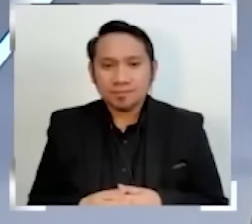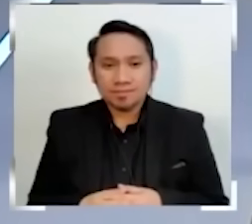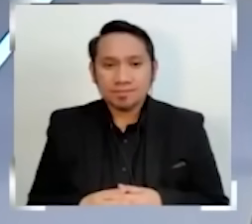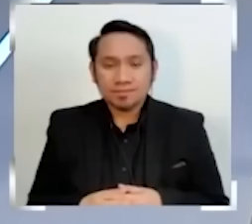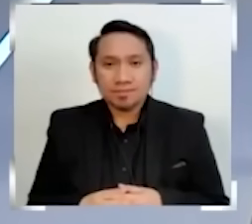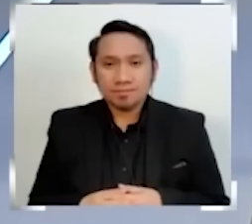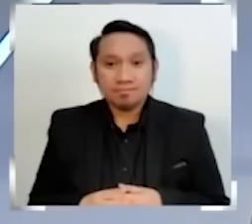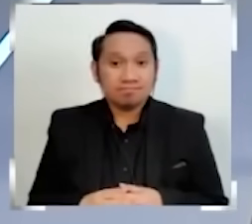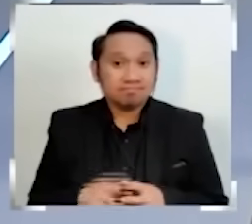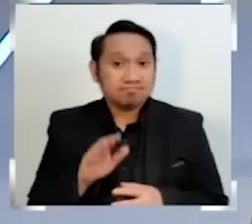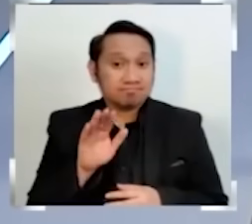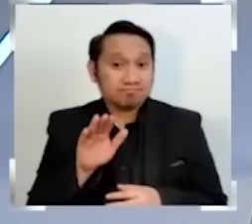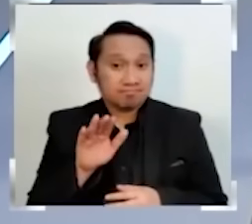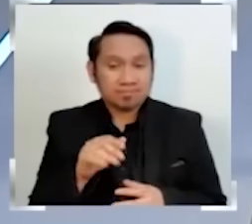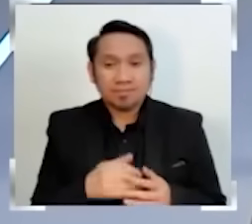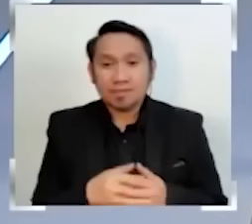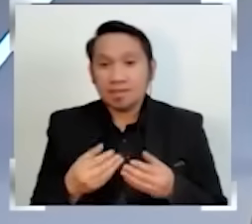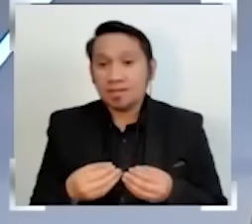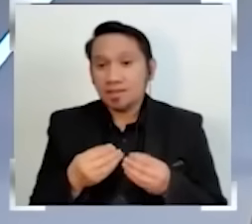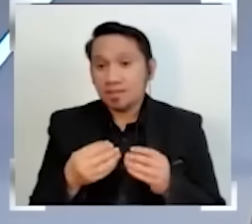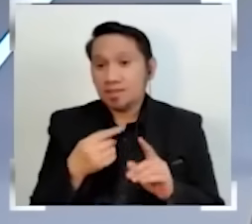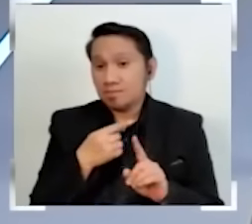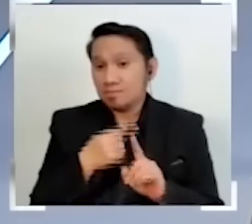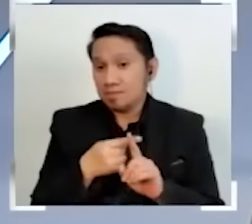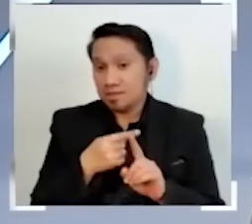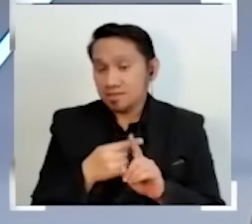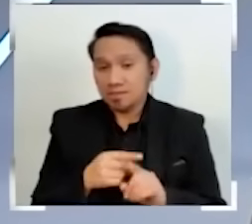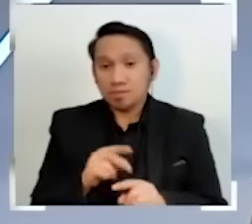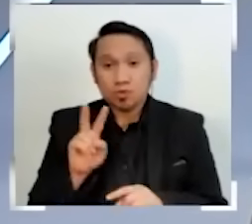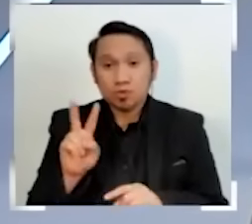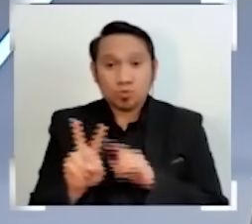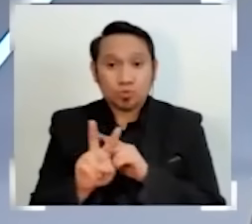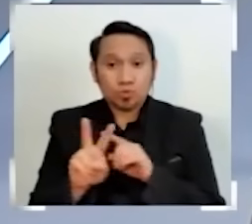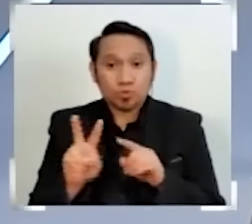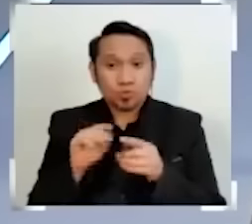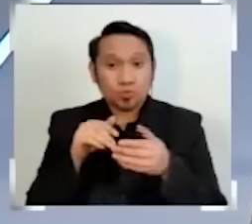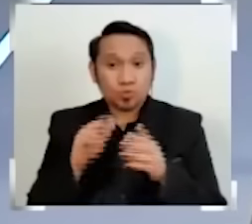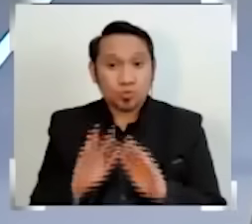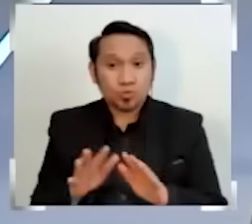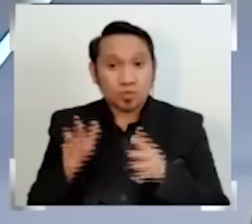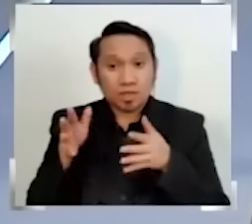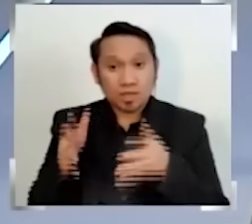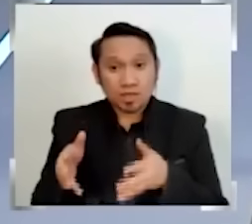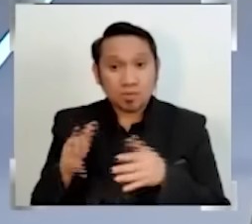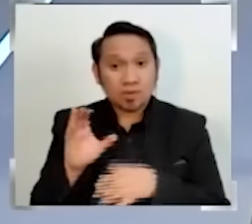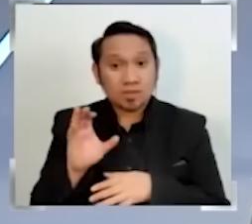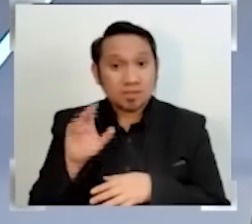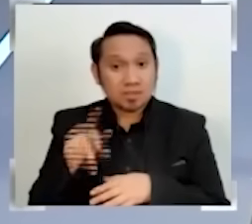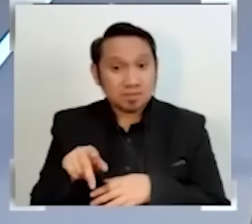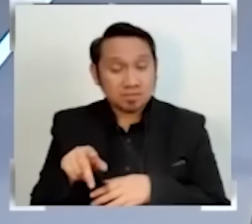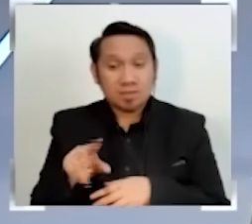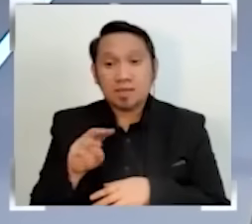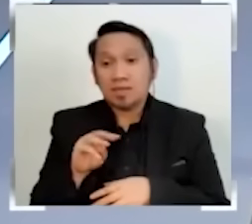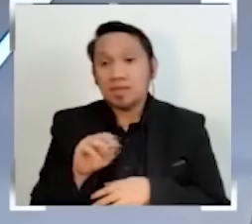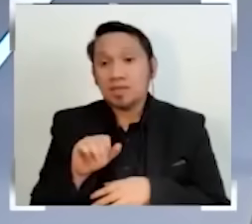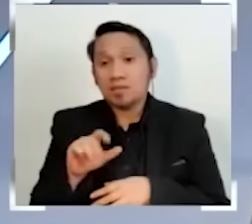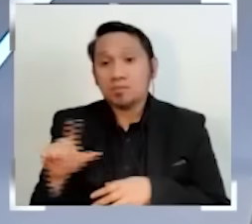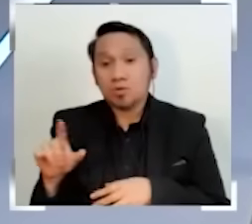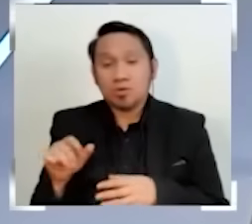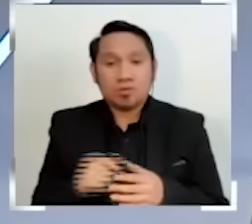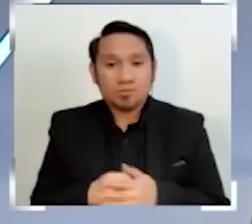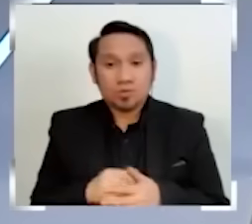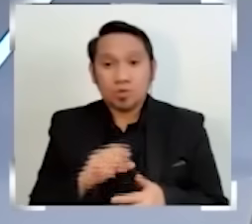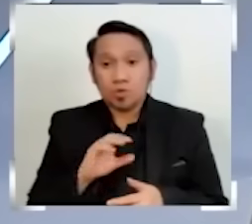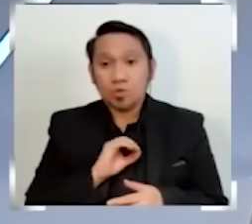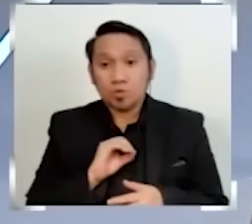Iga nagbigay good vibes sa netizens ang dalawang estudyanteng nakakita sa naiwang cellphone sa mall. Bumilib sa kanila ang may-ari